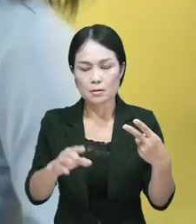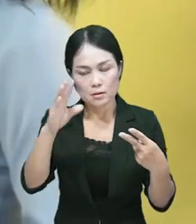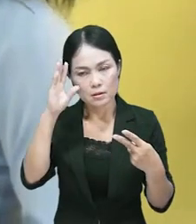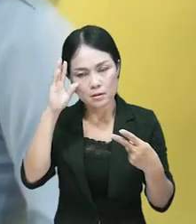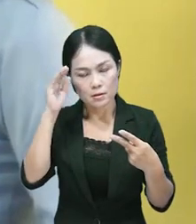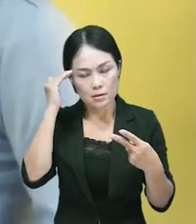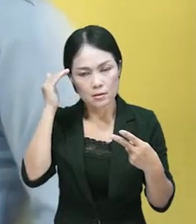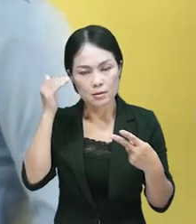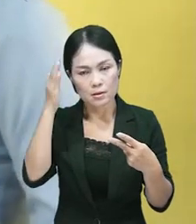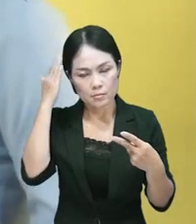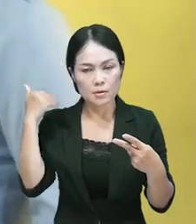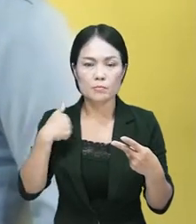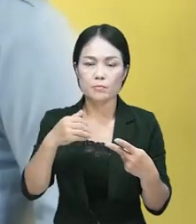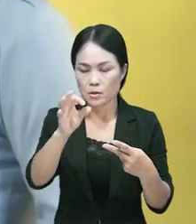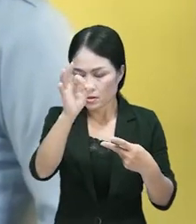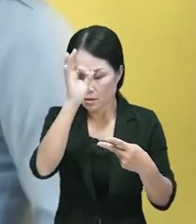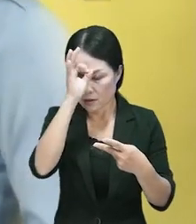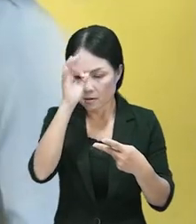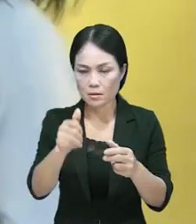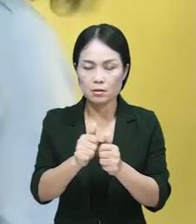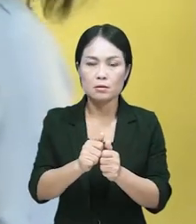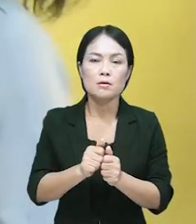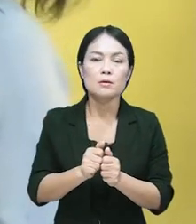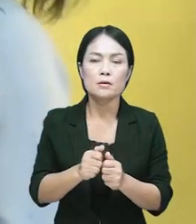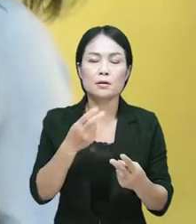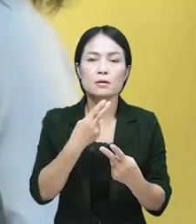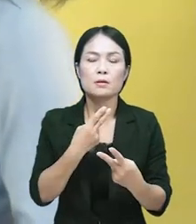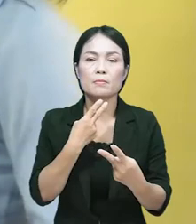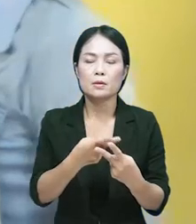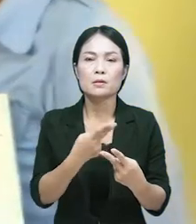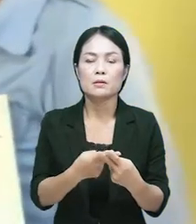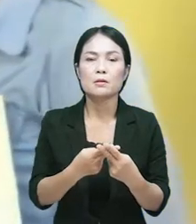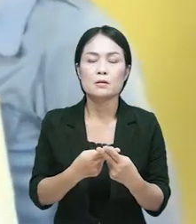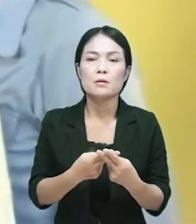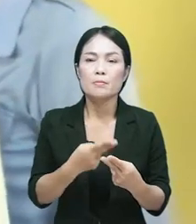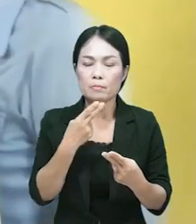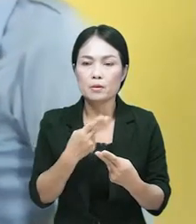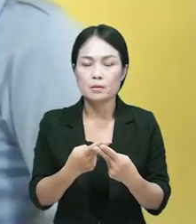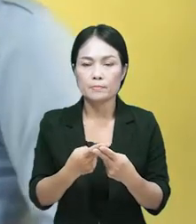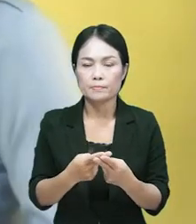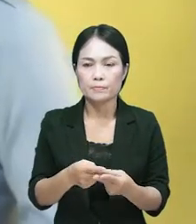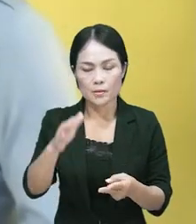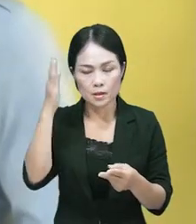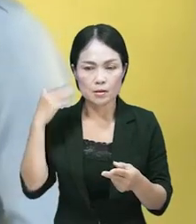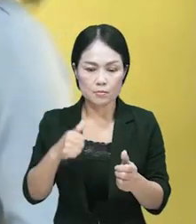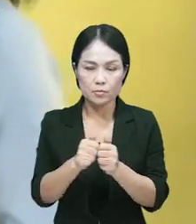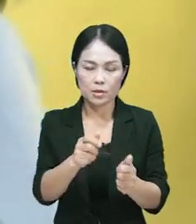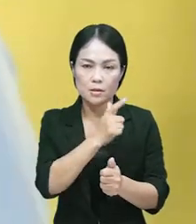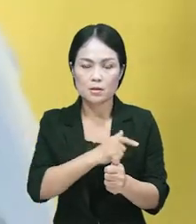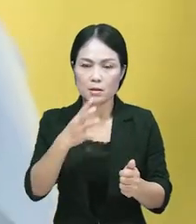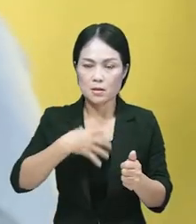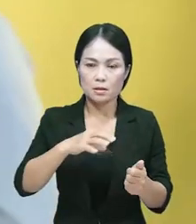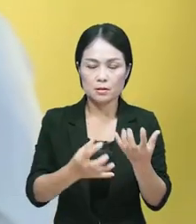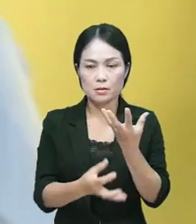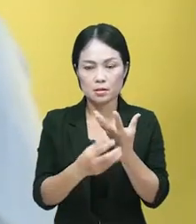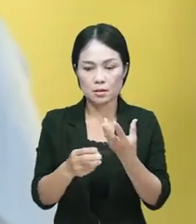ញ្ញប្រពន្ធហ្នឹងល្ងង់ពិតមែនល្ងង់មែនតែចម្លើយអាចឆ្លើយថាប្រពន្ធហ្នឹងខ្ជិលចឹងណាកូនណាខ្ជិលអត់ចង់ស្ល